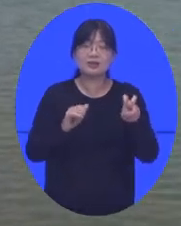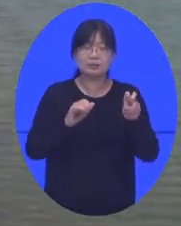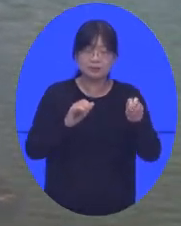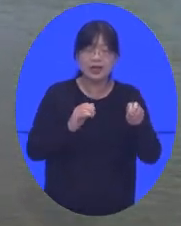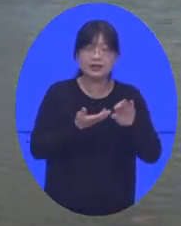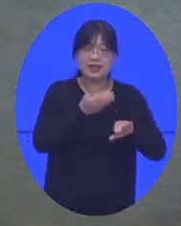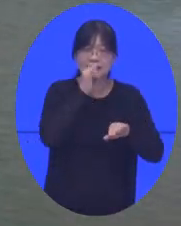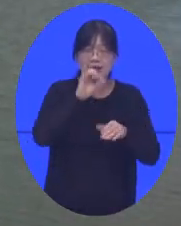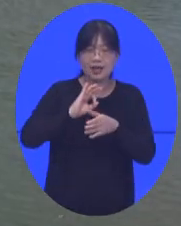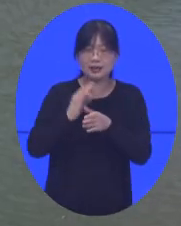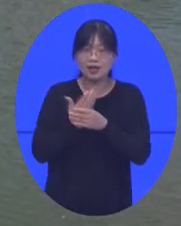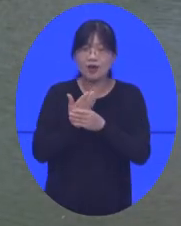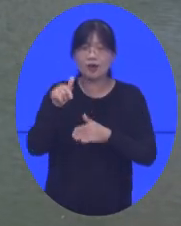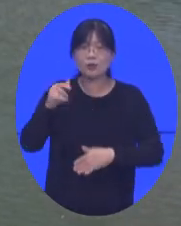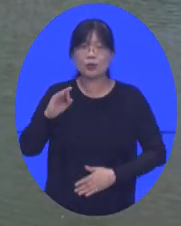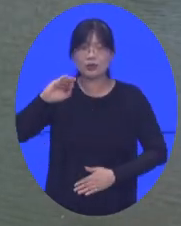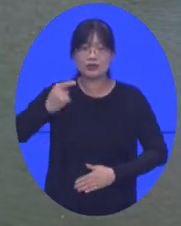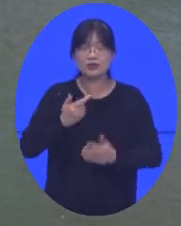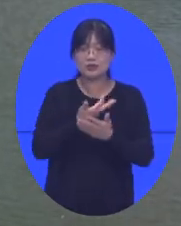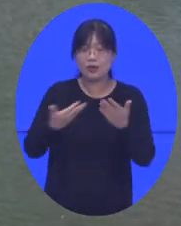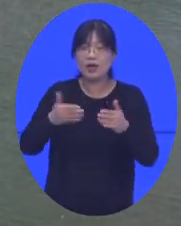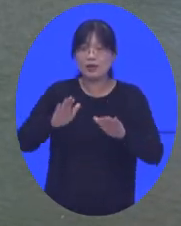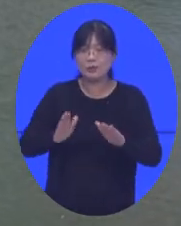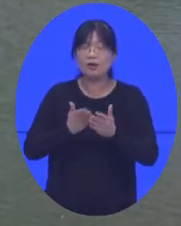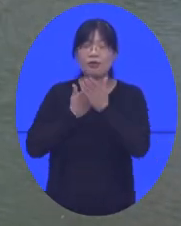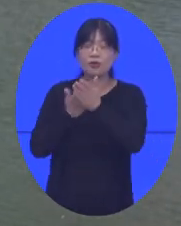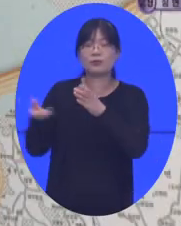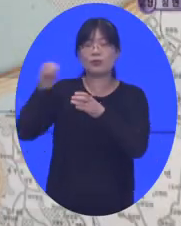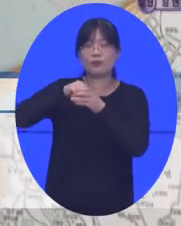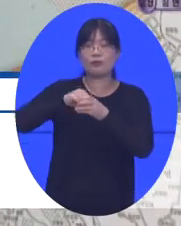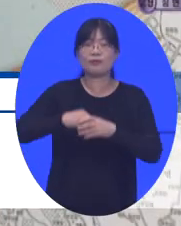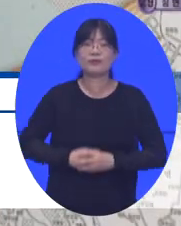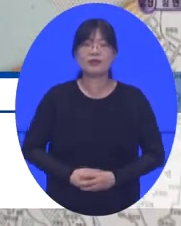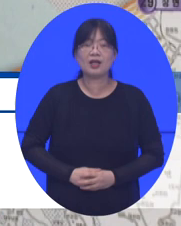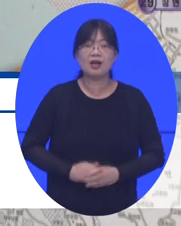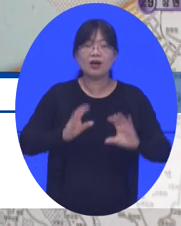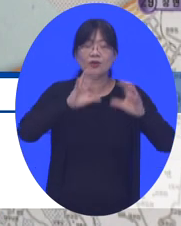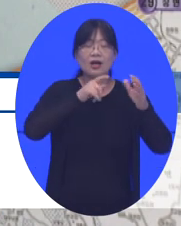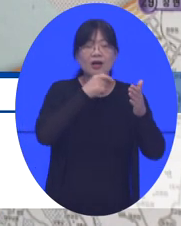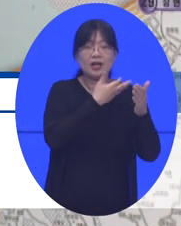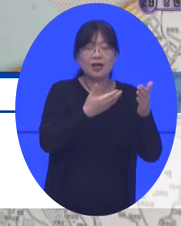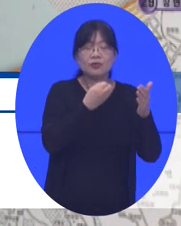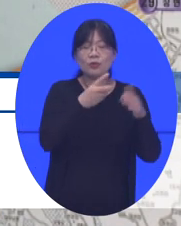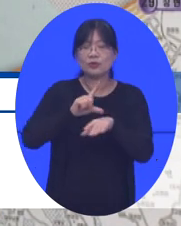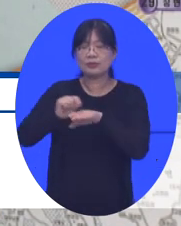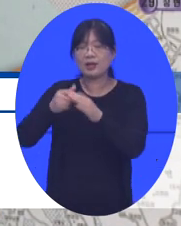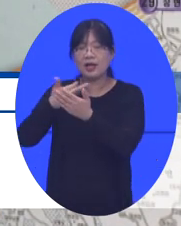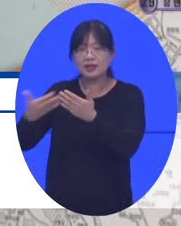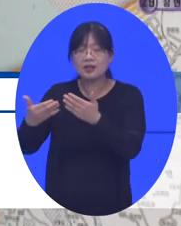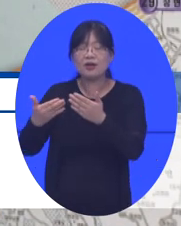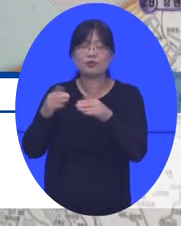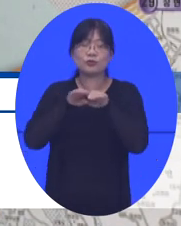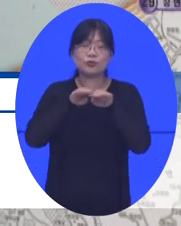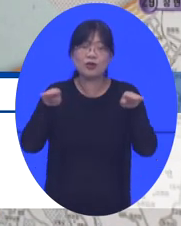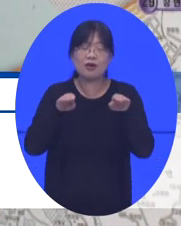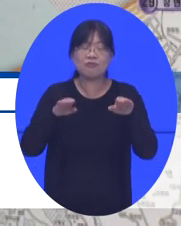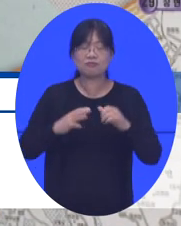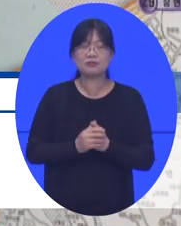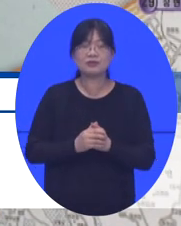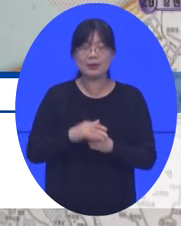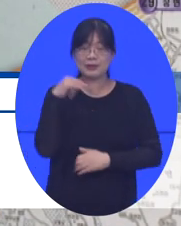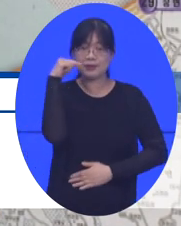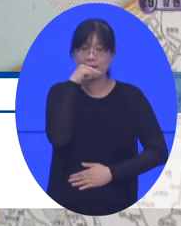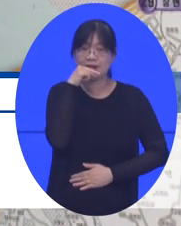관료하는 안양천과 공릉천도 이번 건의에 포함됩니다. 국가하천과 지방하천의 균형 있고